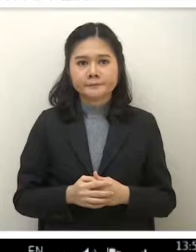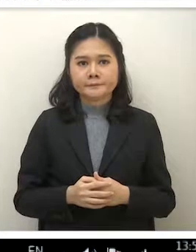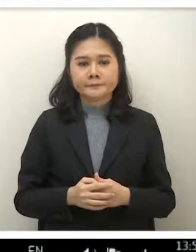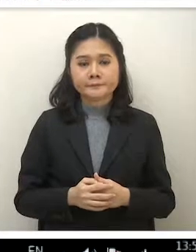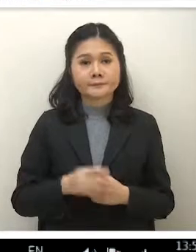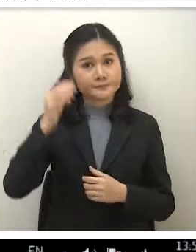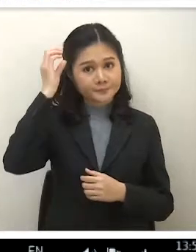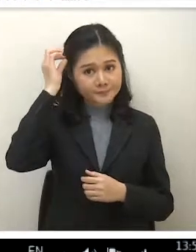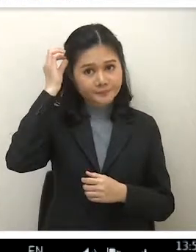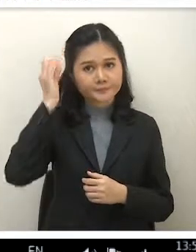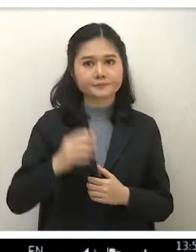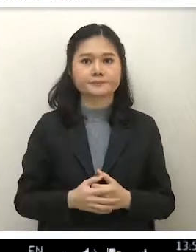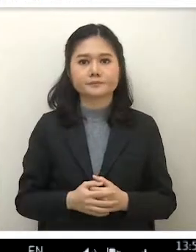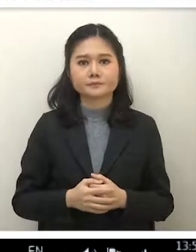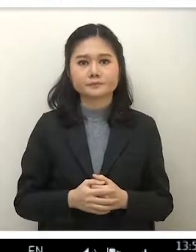ทรงผม